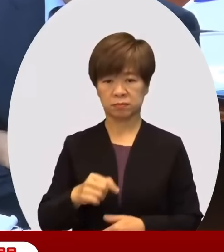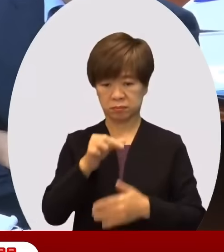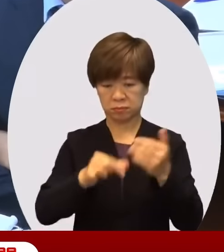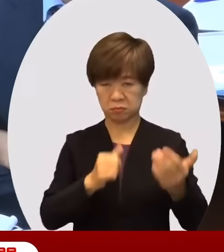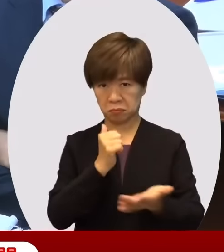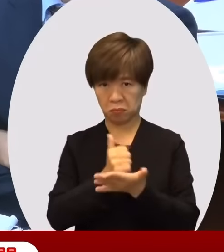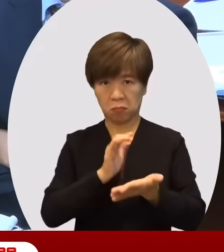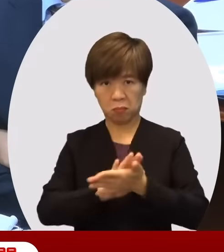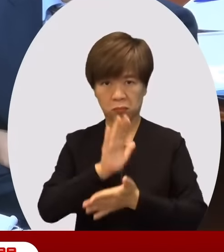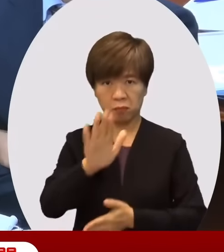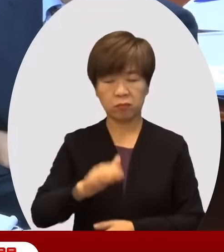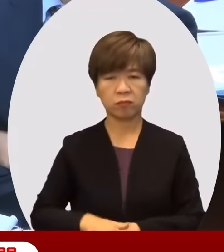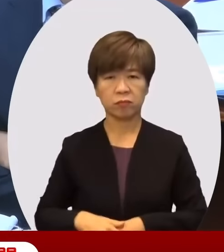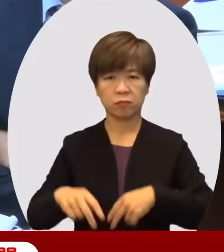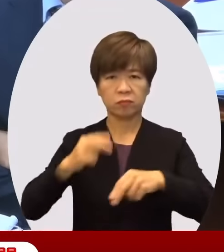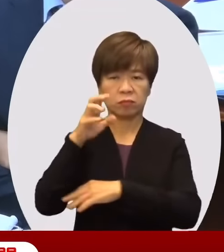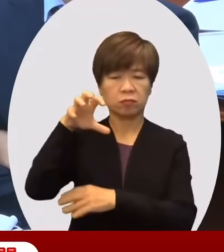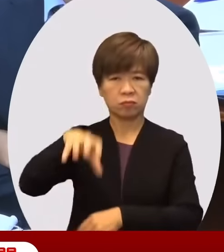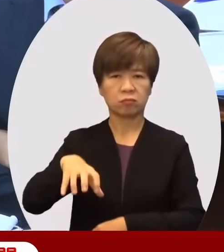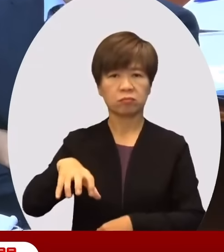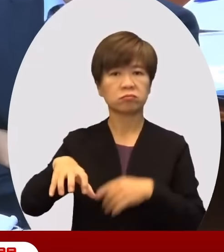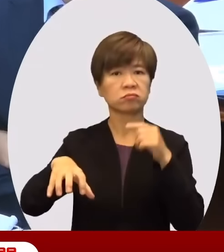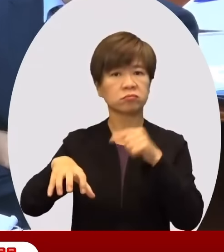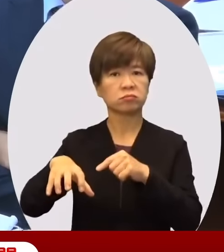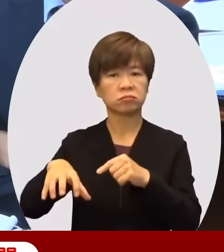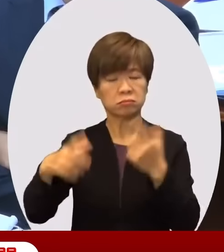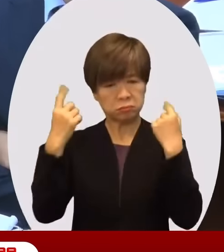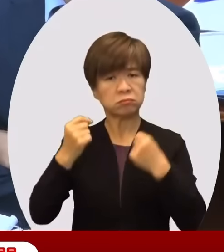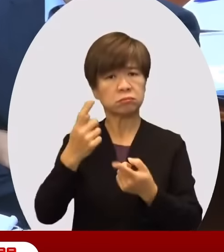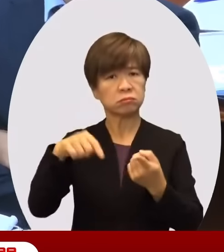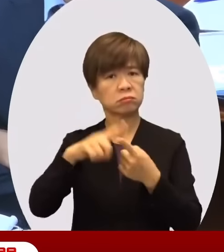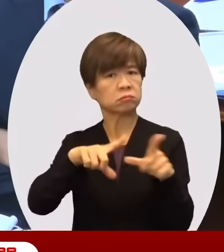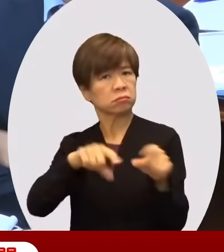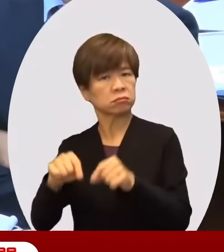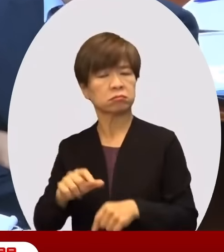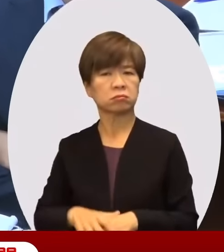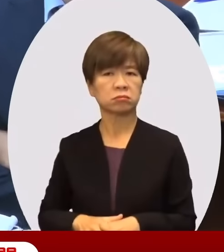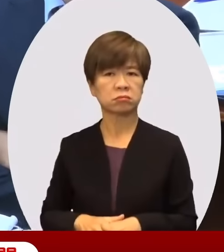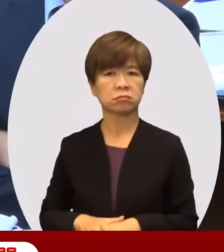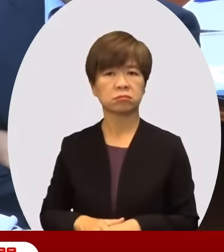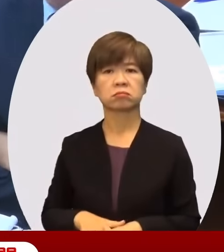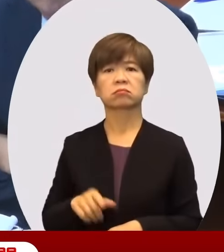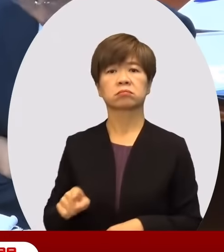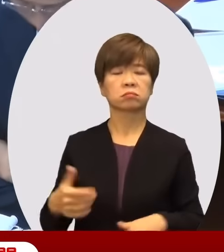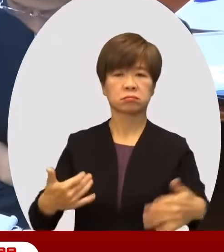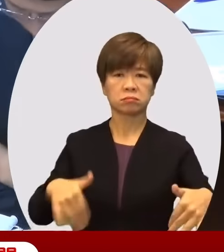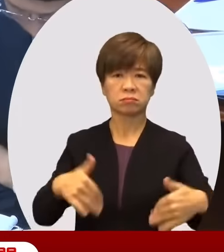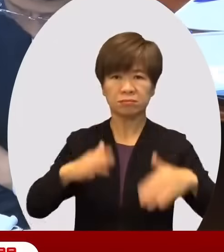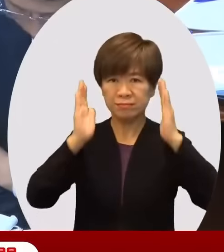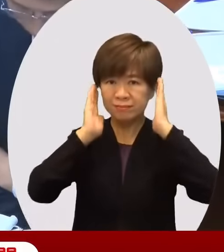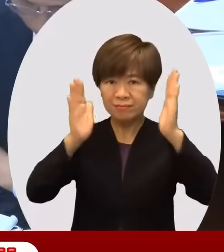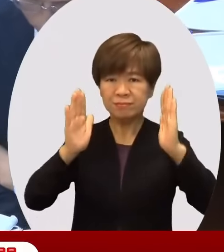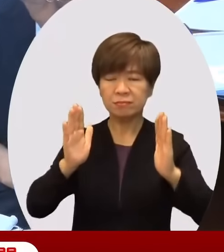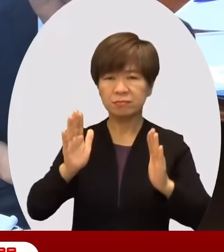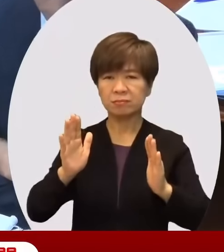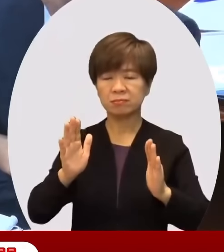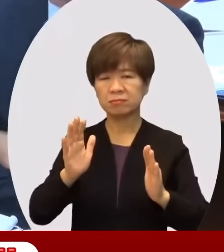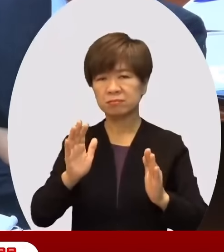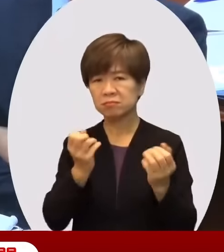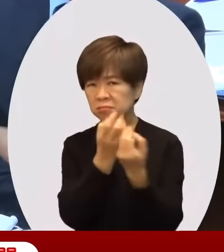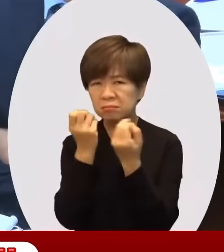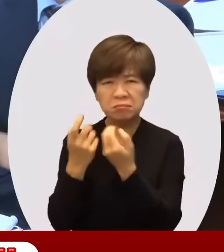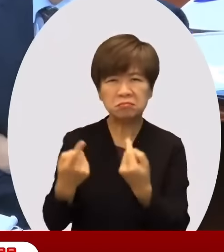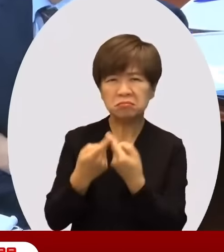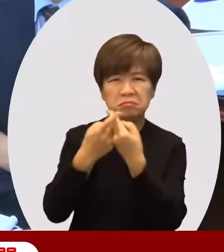后，其实行政院他作为一个受规范对象，根本就还没有这个正式有出现什么样的